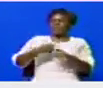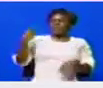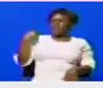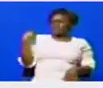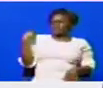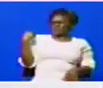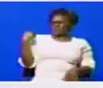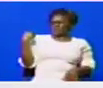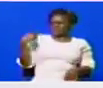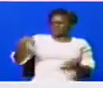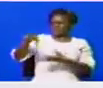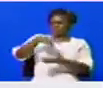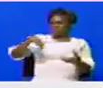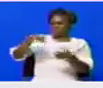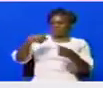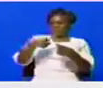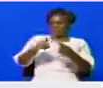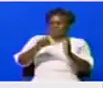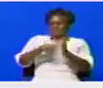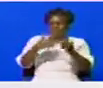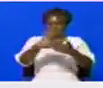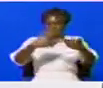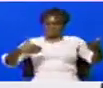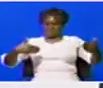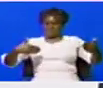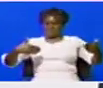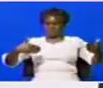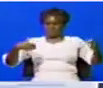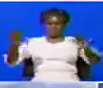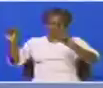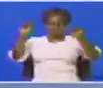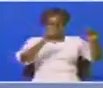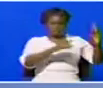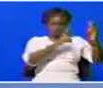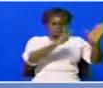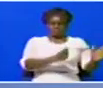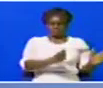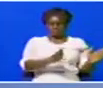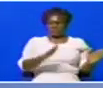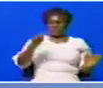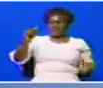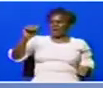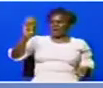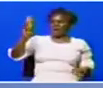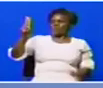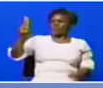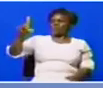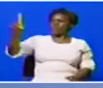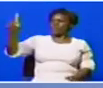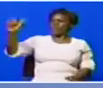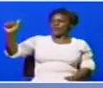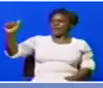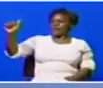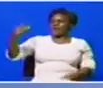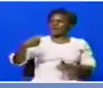kidogo yameleta utata, lakini tutafikia hapo. Lakini kabla ya kuendelea na kupeleka kwa mwanahabari mwenzangu ambaye ni Abula Ahmed, pia atatuletea taarifa